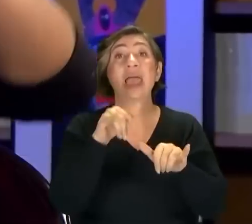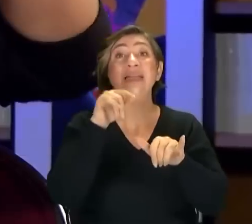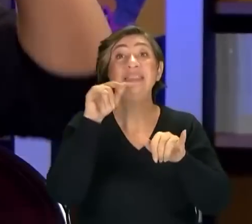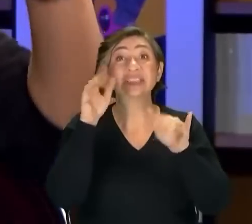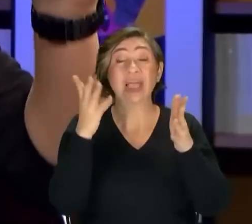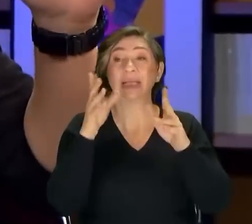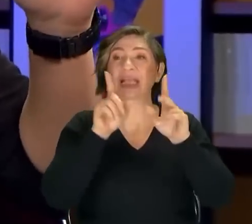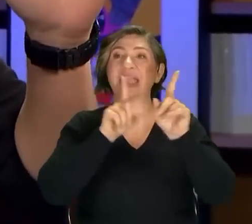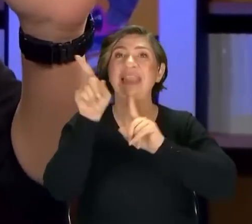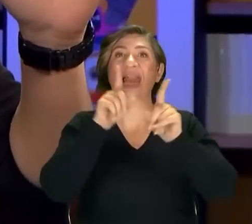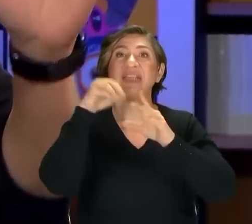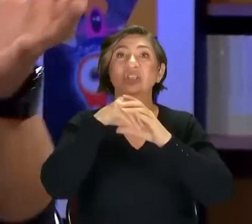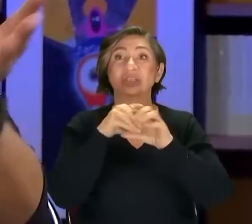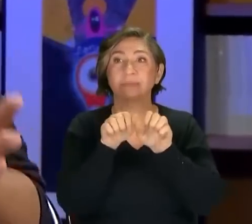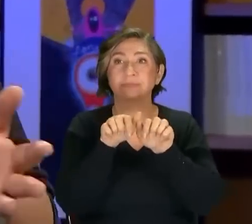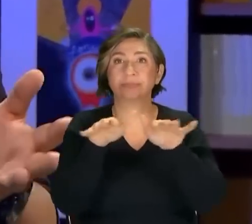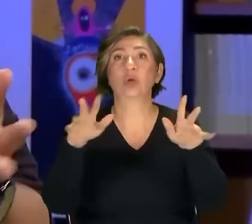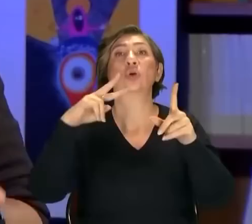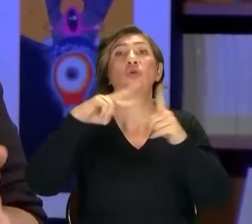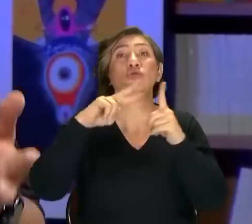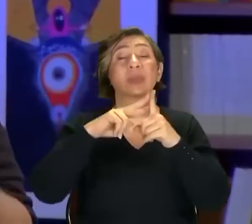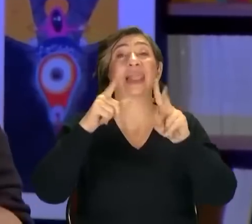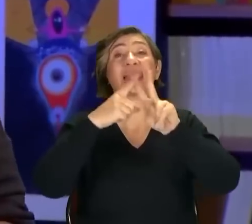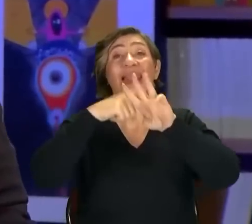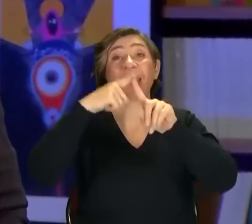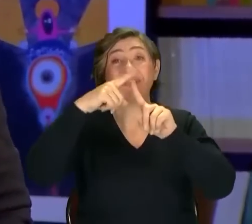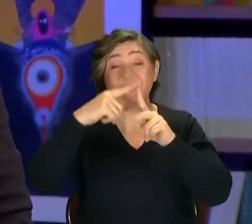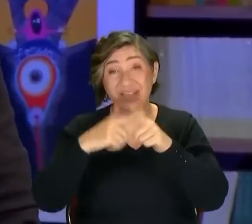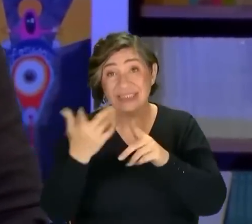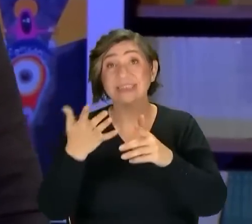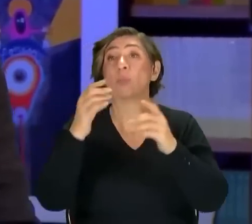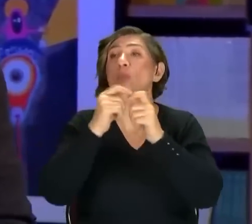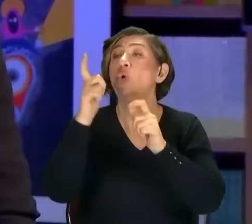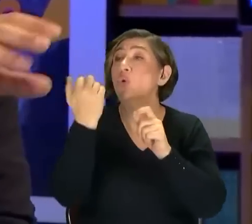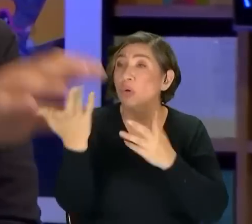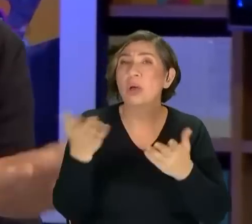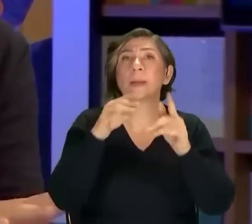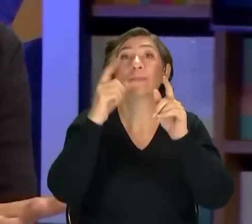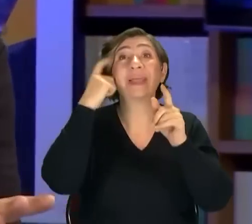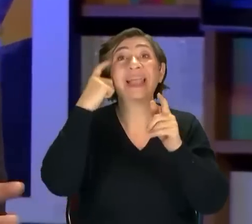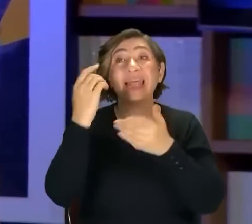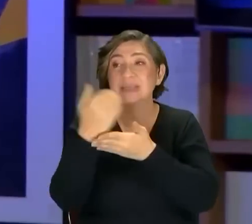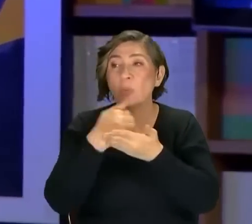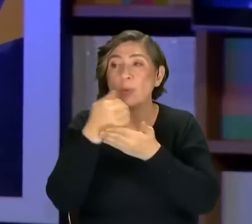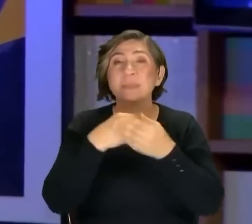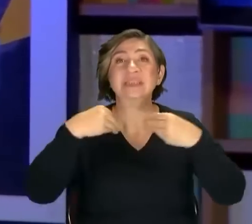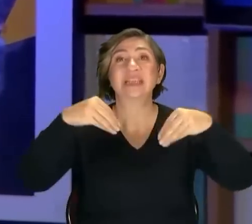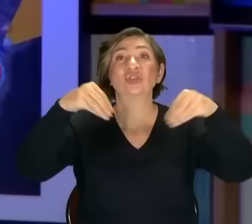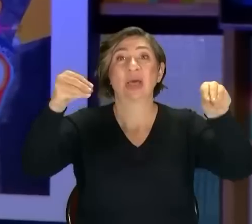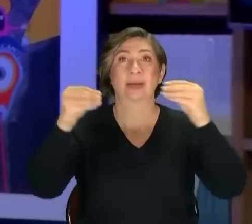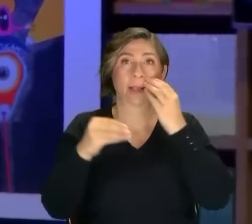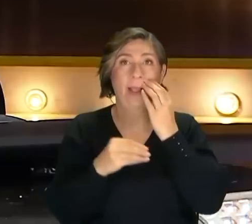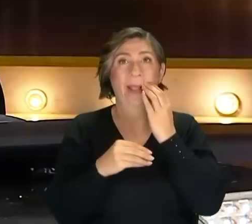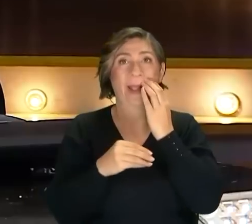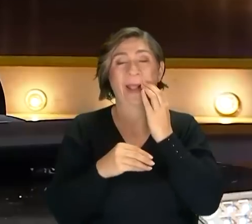bütün sosyal mecralarda gerçekleşiyor. YouTube'da, Netflix'te, işte diğer mecralarda. Adamlar o bilgileri satacaklar artık. O yüzden şey devri bitti